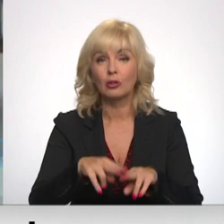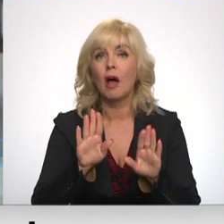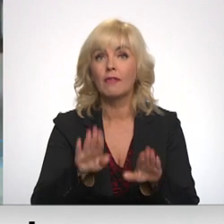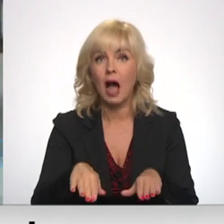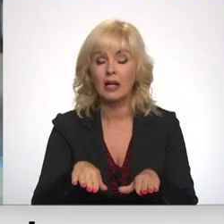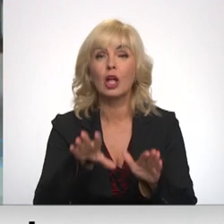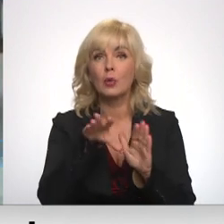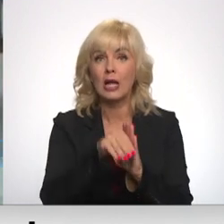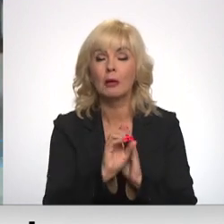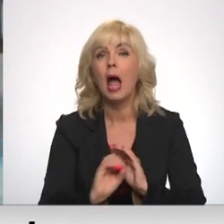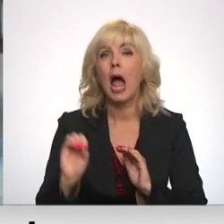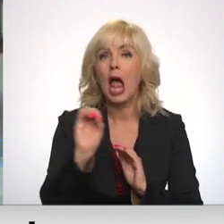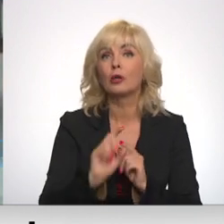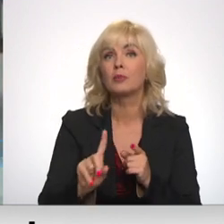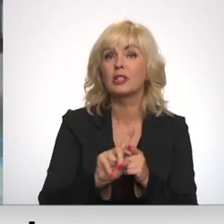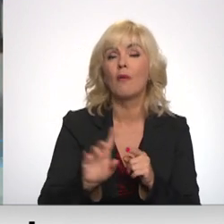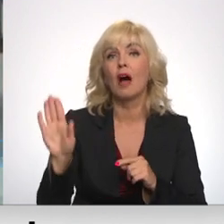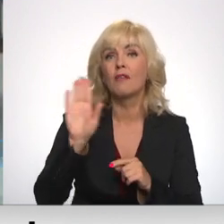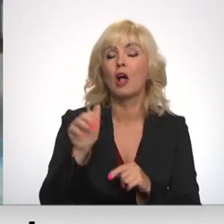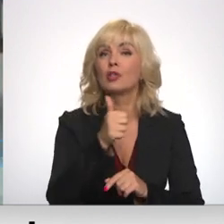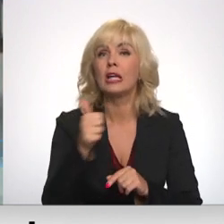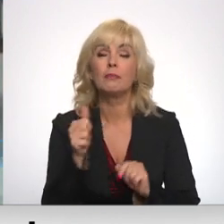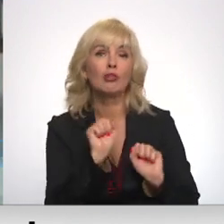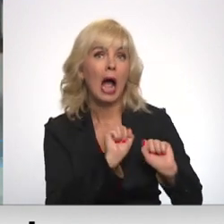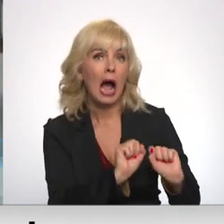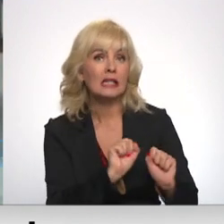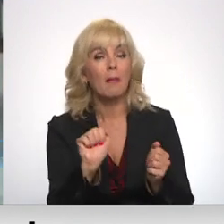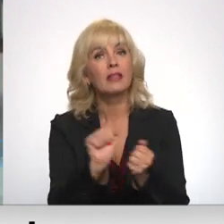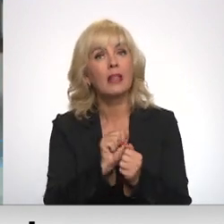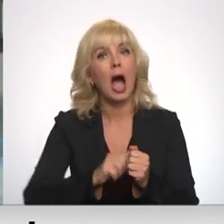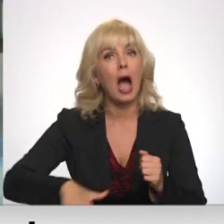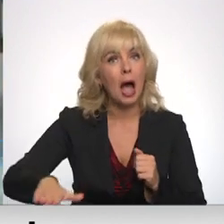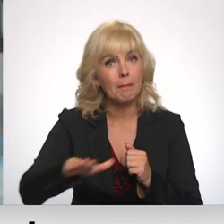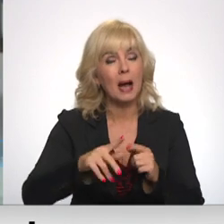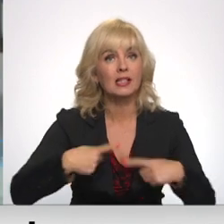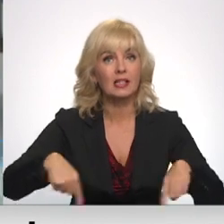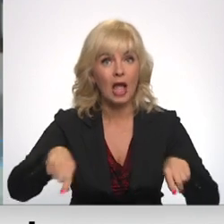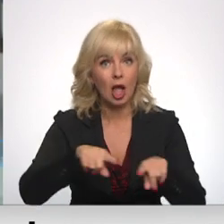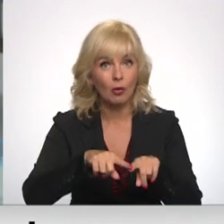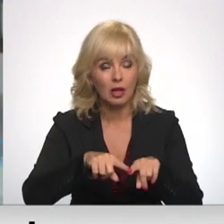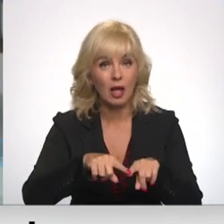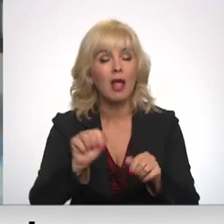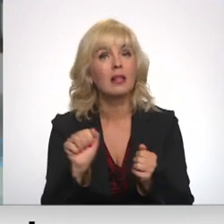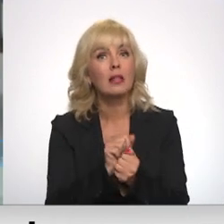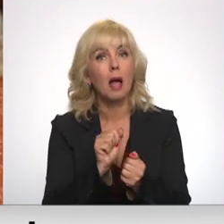tikt iekļauta Eiropas Savienības valstu īpaši aizsargājamo dabas teritoriju tīklā Natura